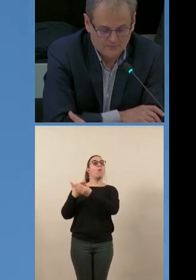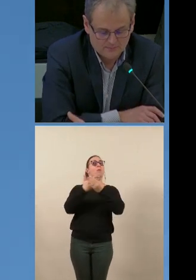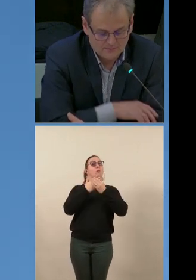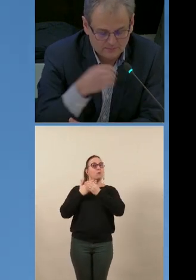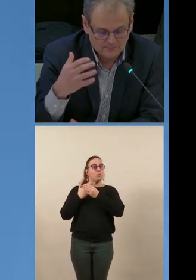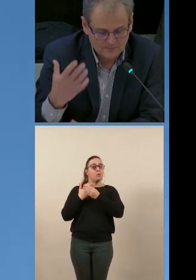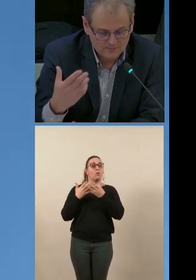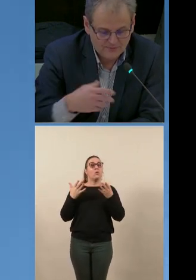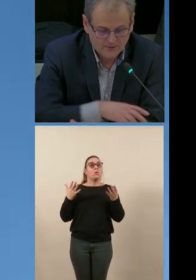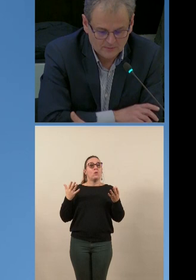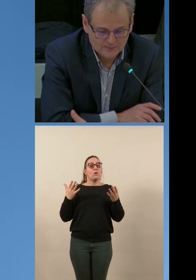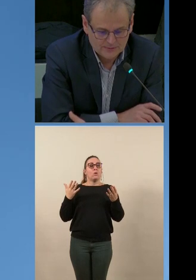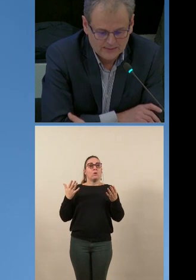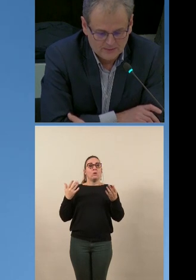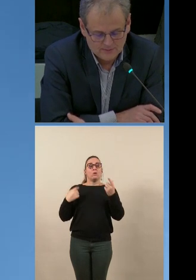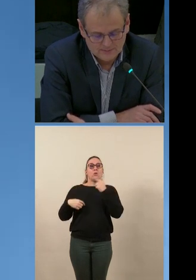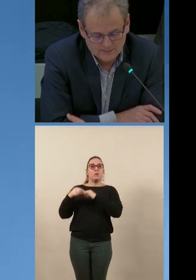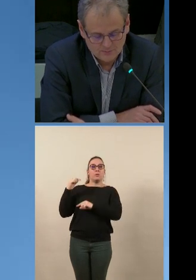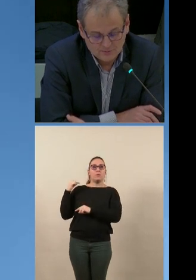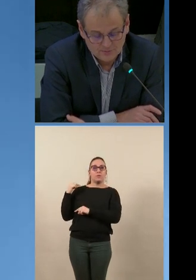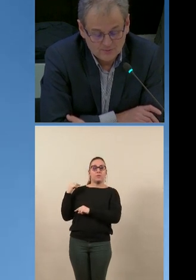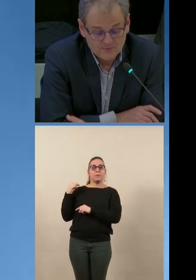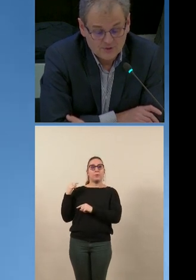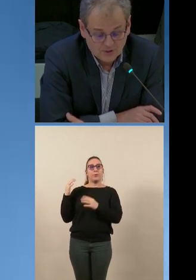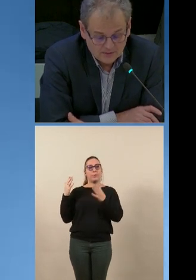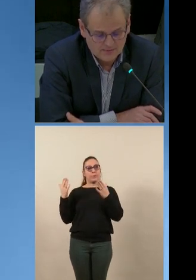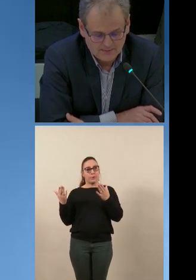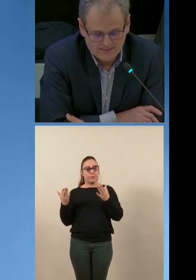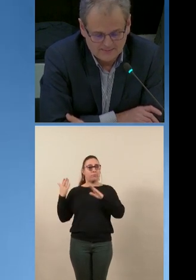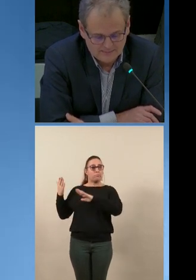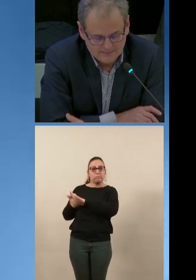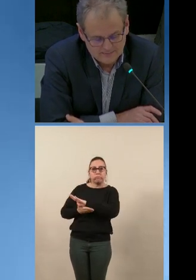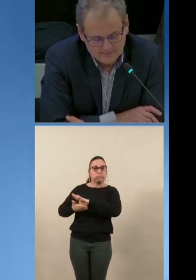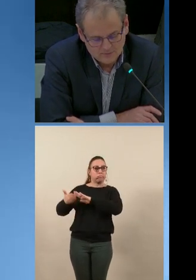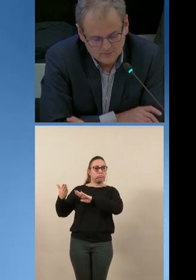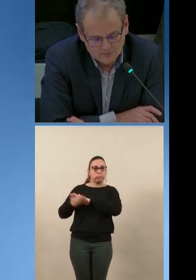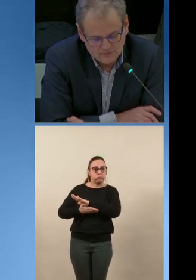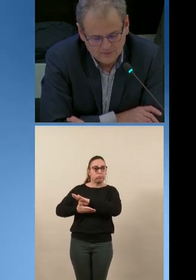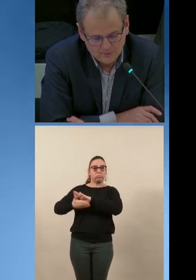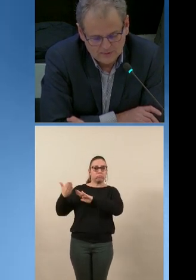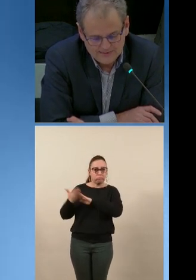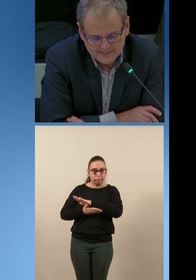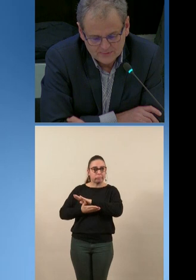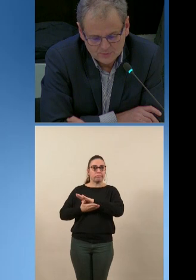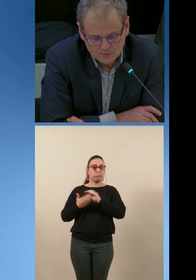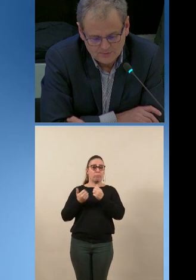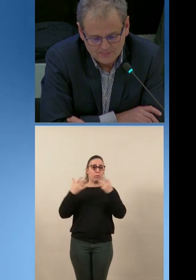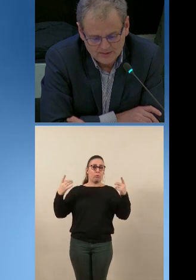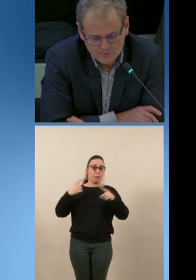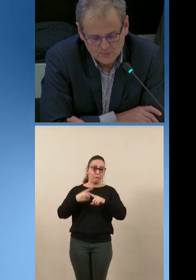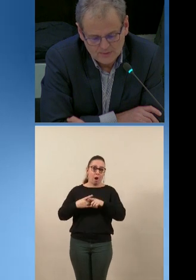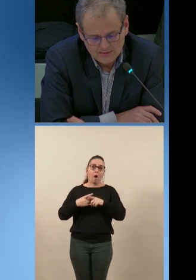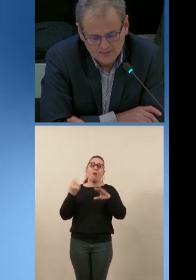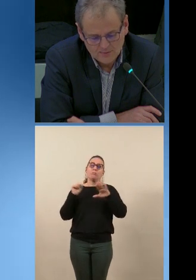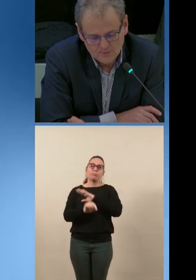suite aux différents donc échecs dans dans le dossier Grenoble habitat je reviens pas